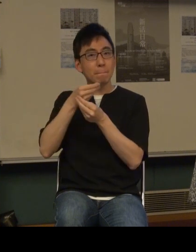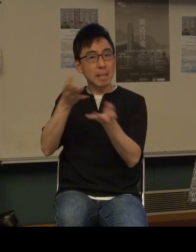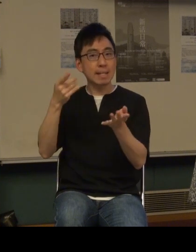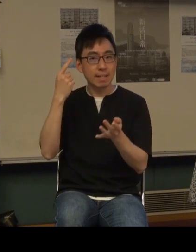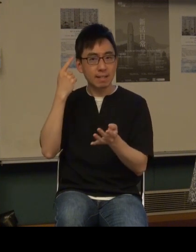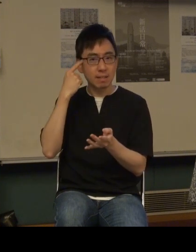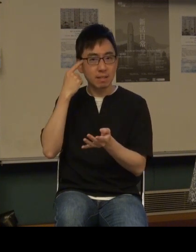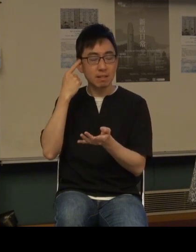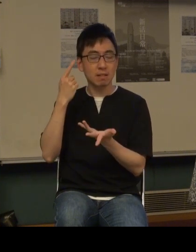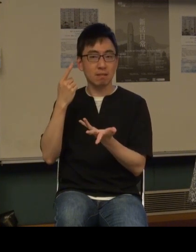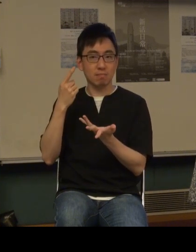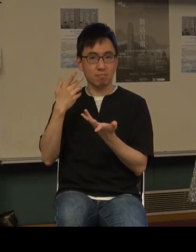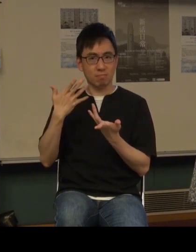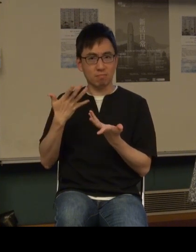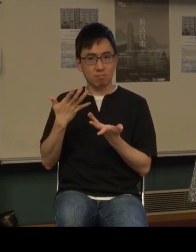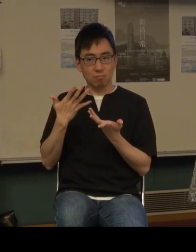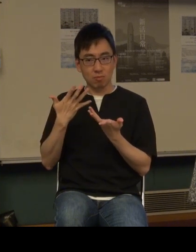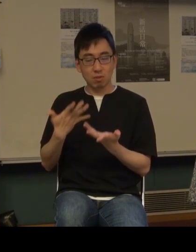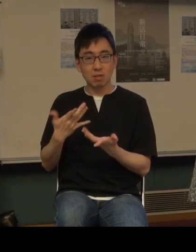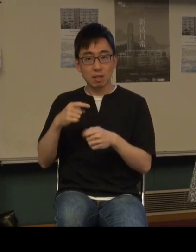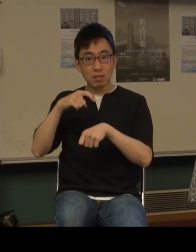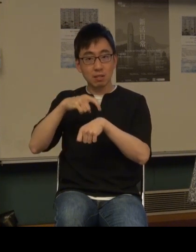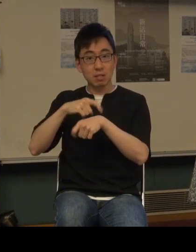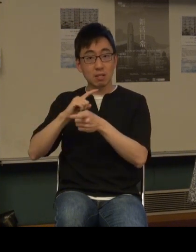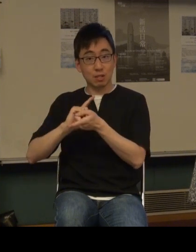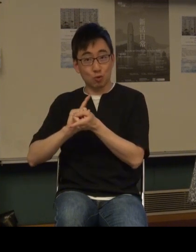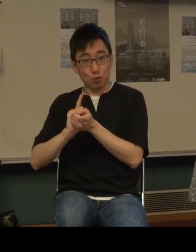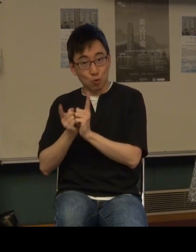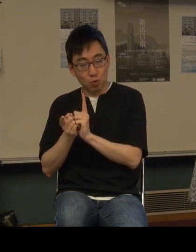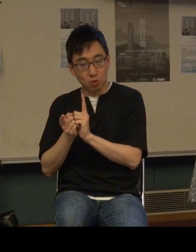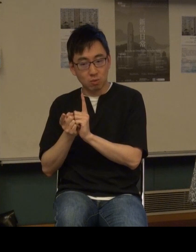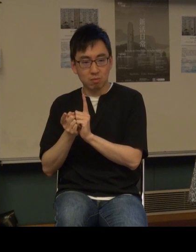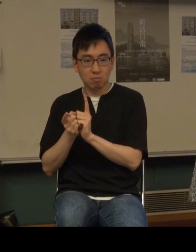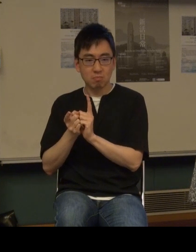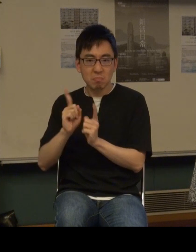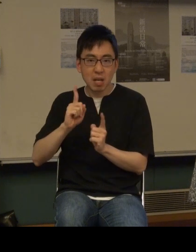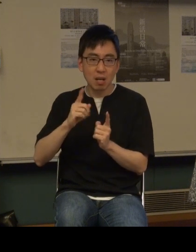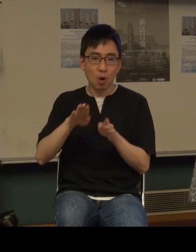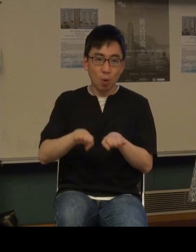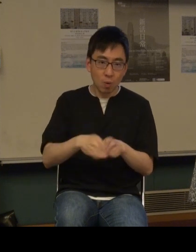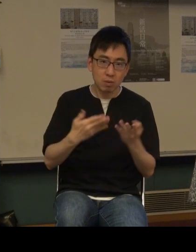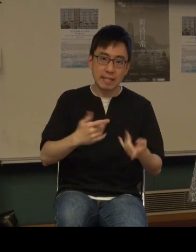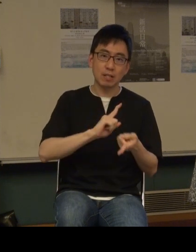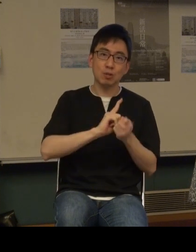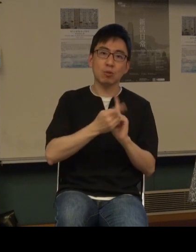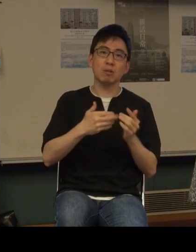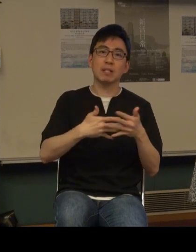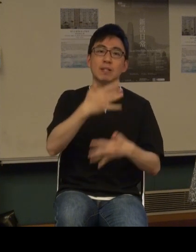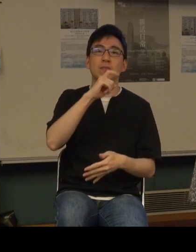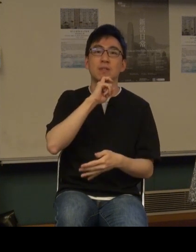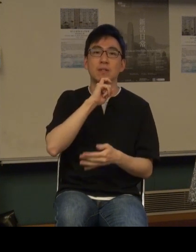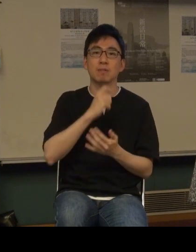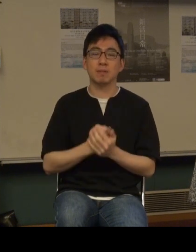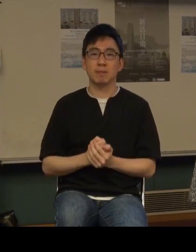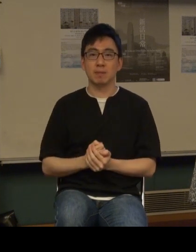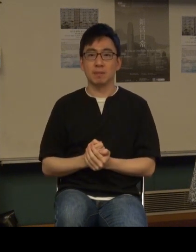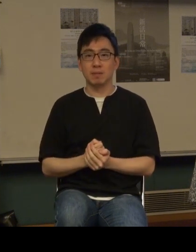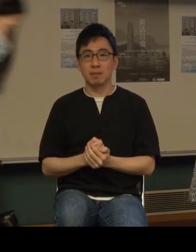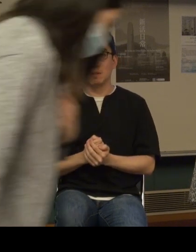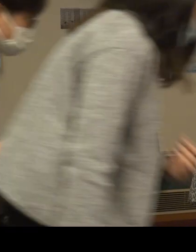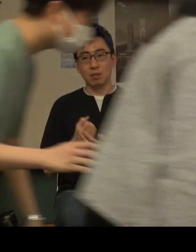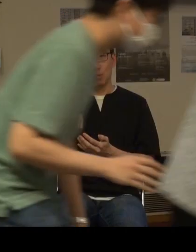論一下，究竟即係喺一個乜嘢嘅時代，我哋會有現代建築呢一個產物。但係研究現代